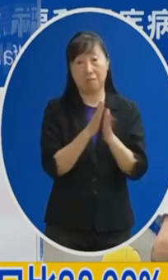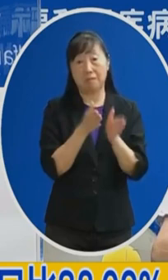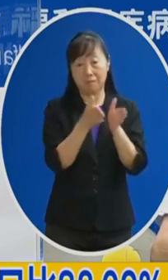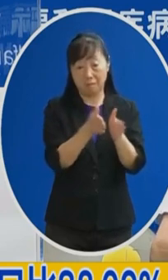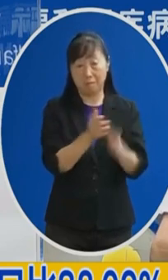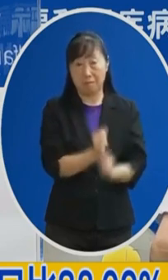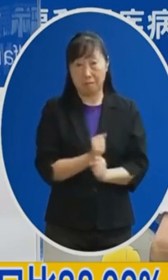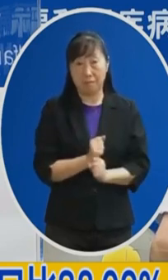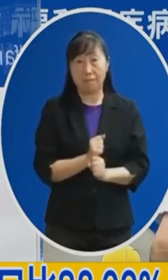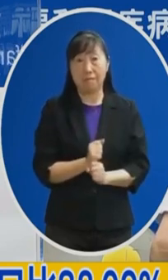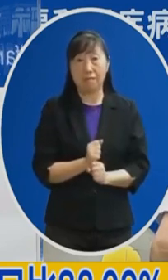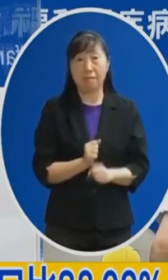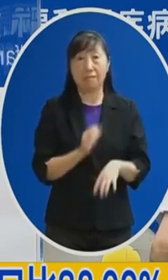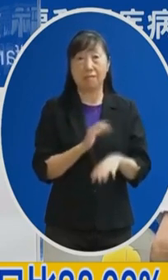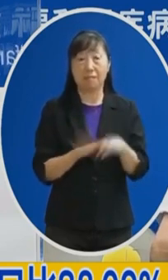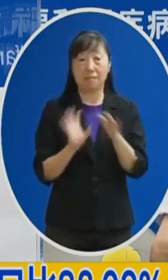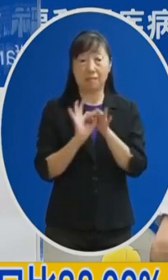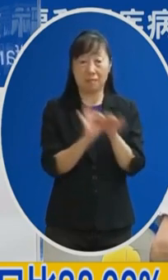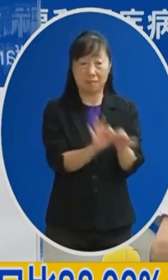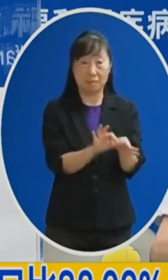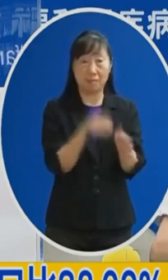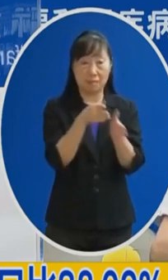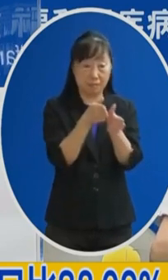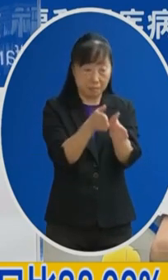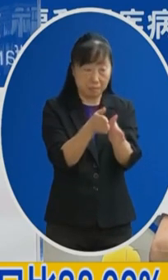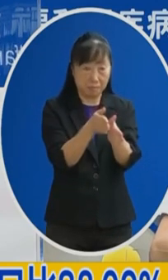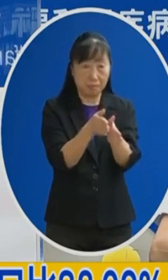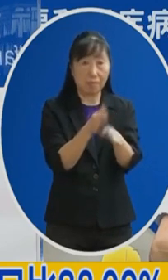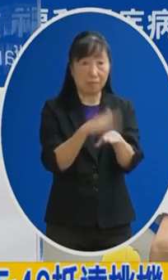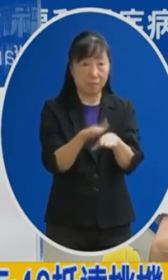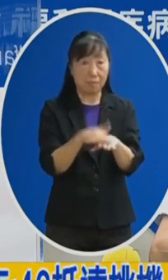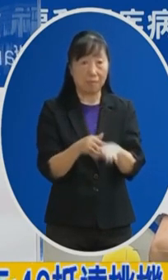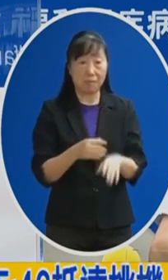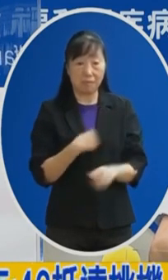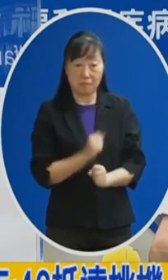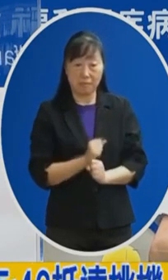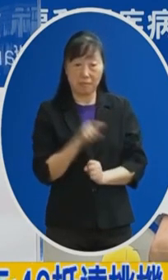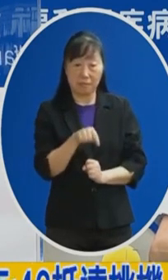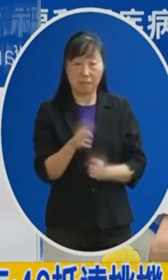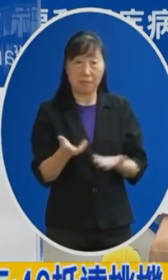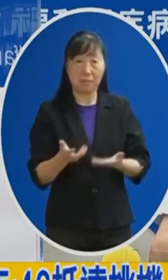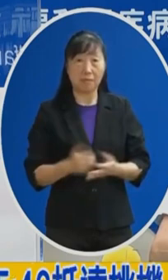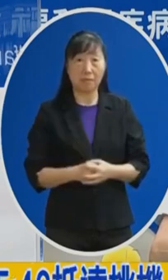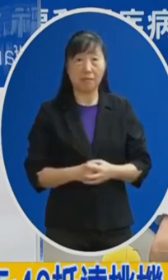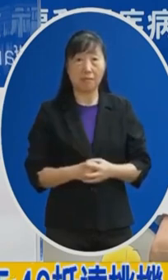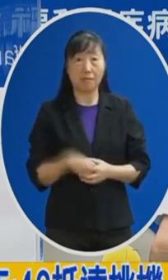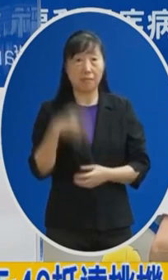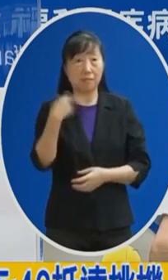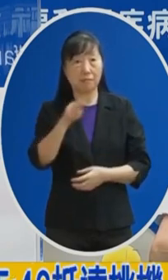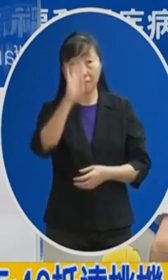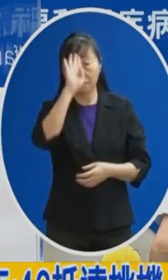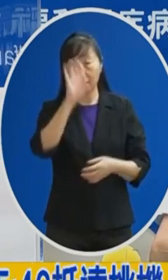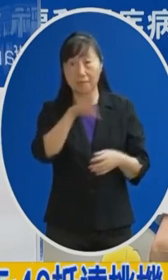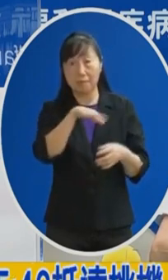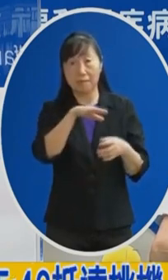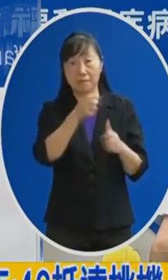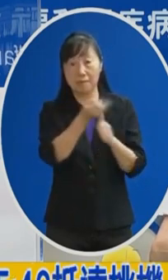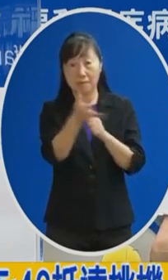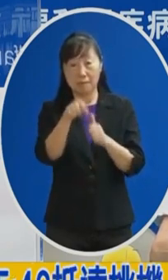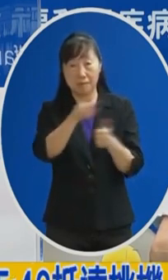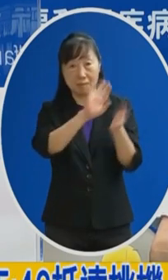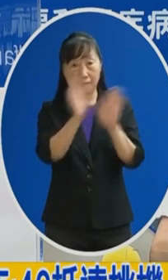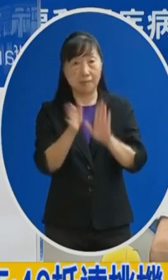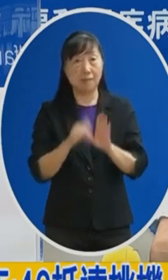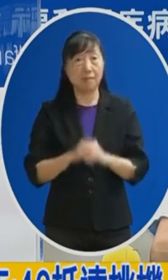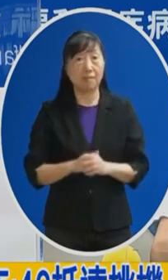定会在持续关心泰国厂的状况。那另外疫情我们都持续